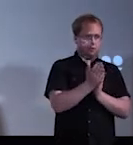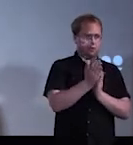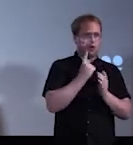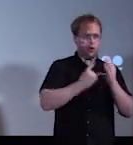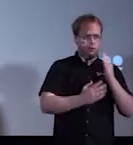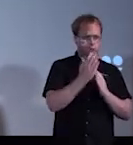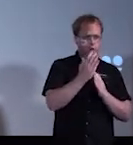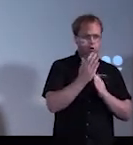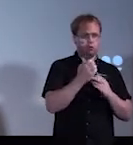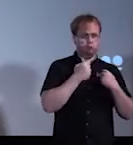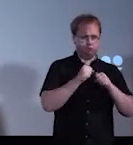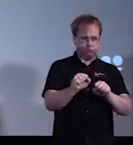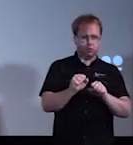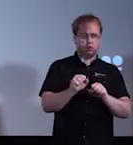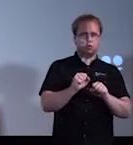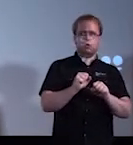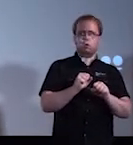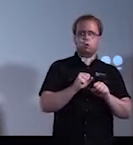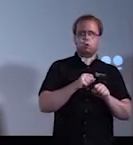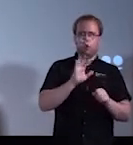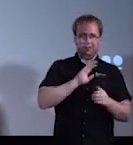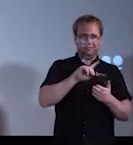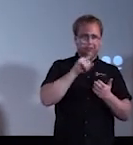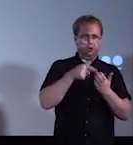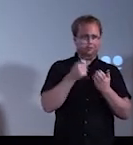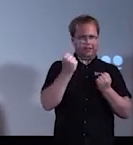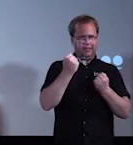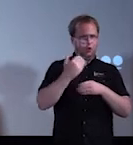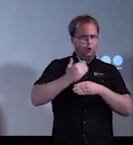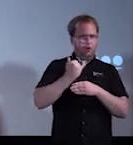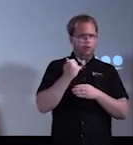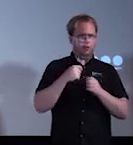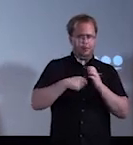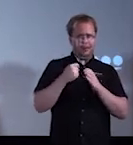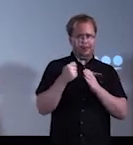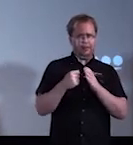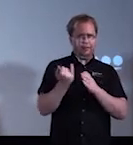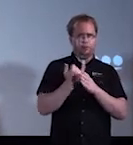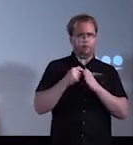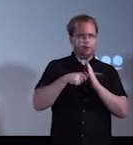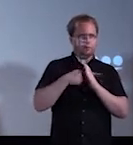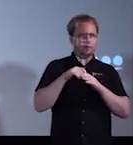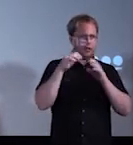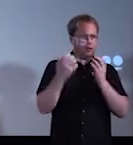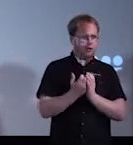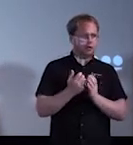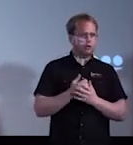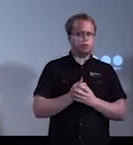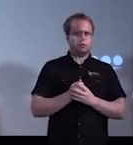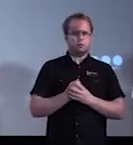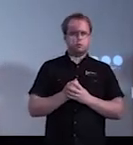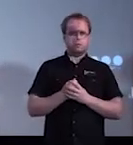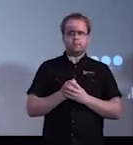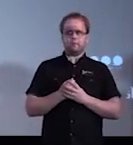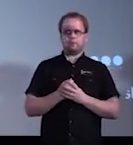att SFI har fått en väldigt central roll i filmens värld. Jag tycker det har varit väldigt värdefullt. Och jag tror att avtalsparterna har velat stödja